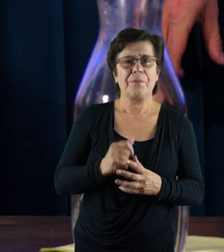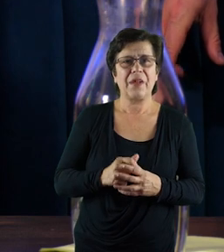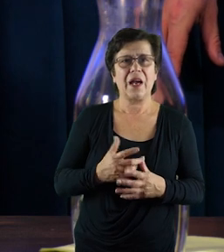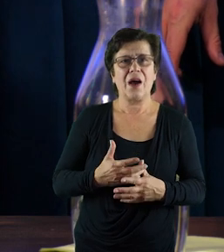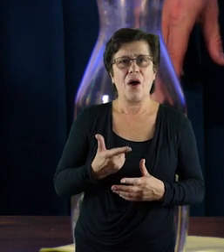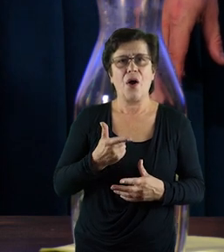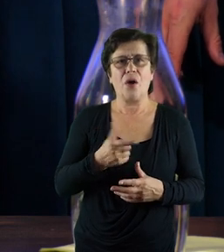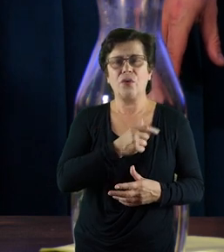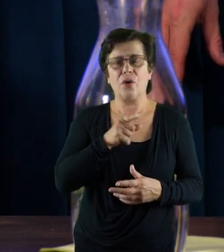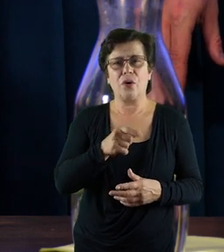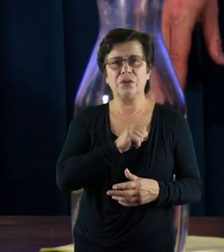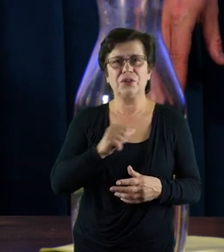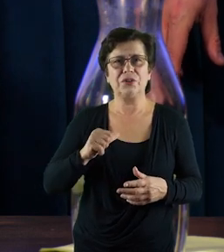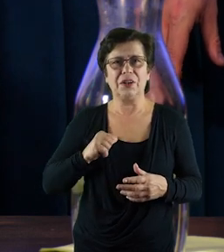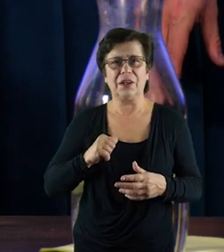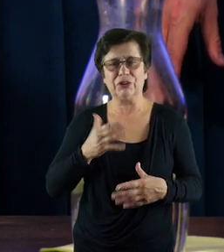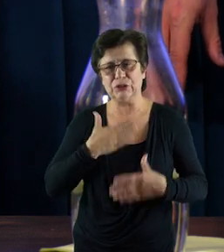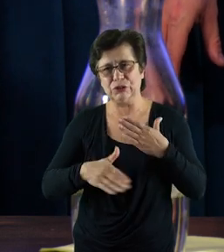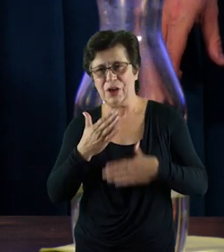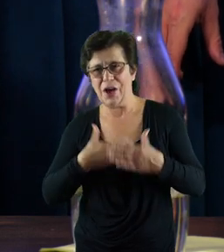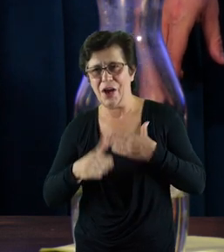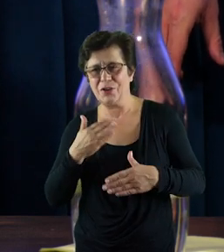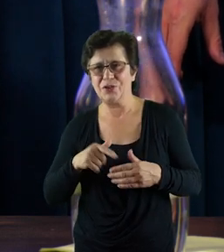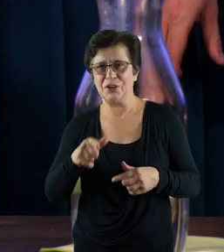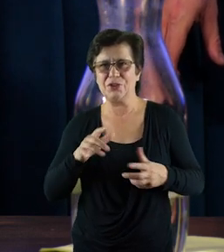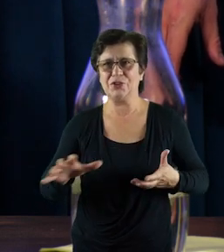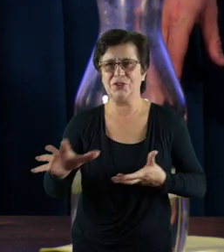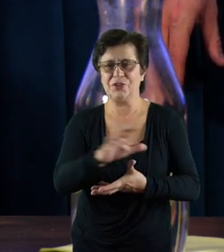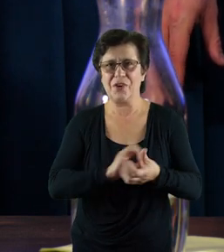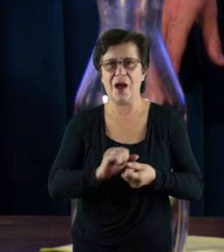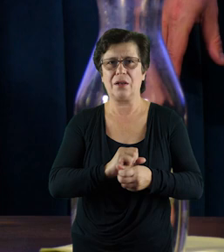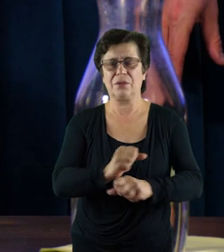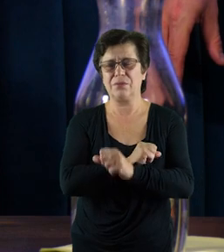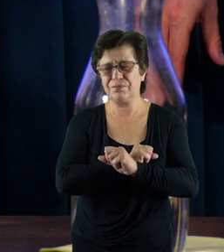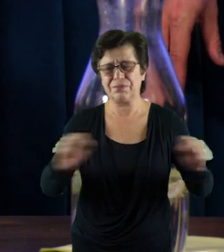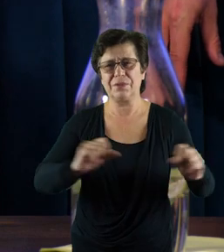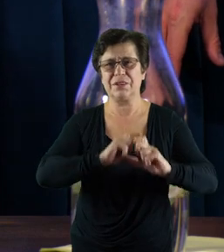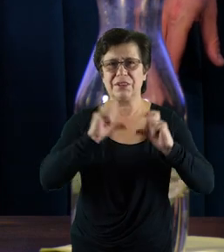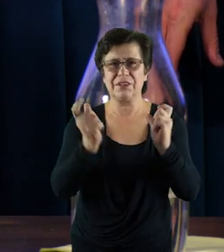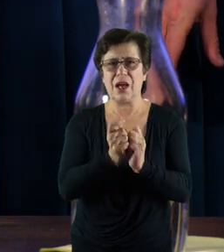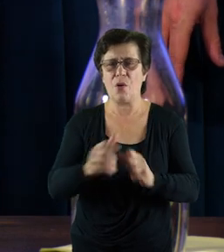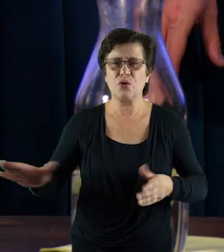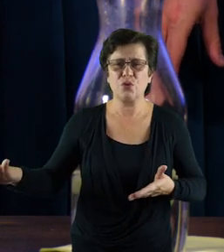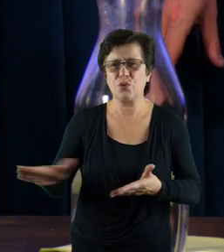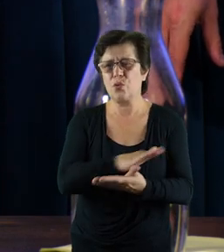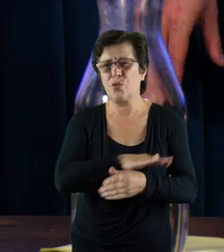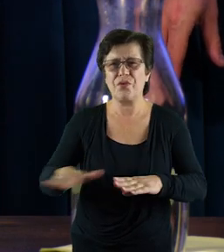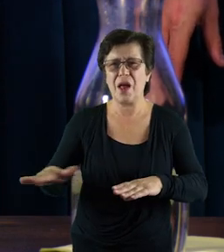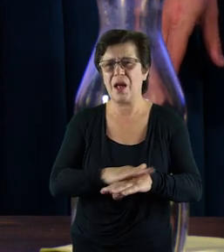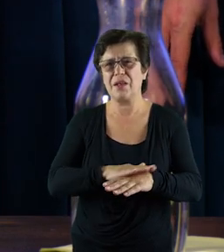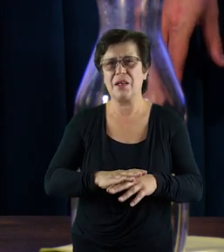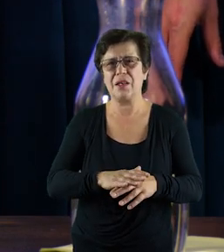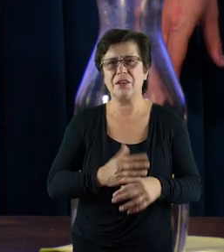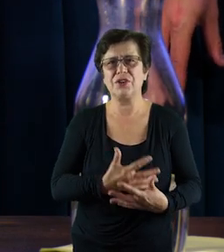On się bardzo cieszy, że to wszystko eksploduje. On się cieszy, że ten świat ulegnie unicestwieniu, że to wszystko zostanie zrównane z ziemią, bo to będzie powód do tego,